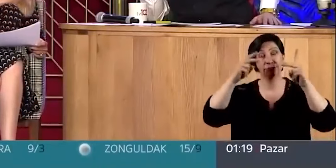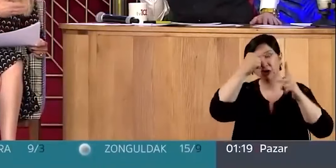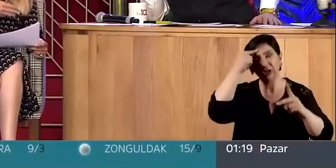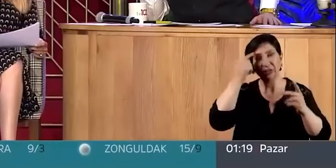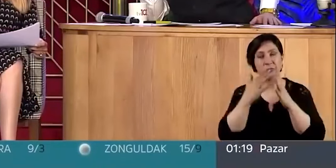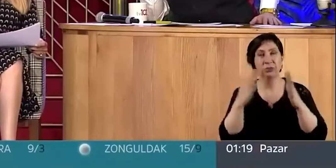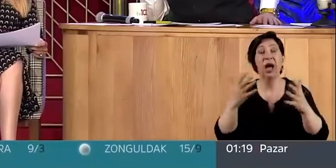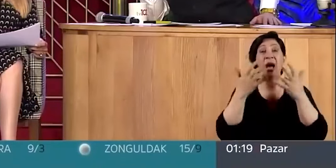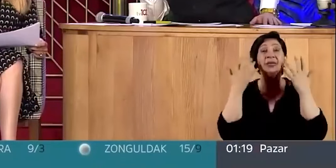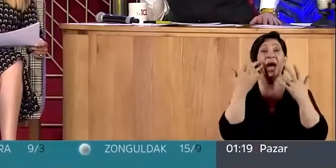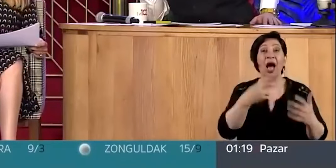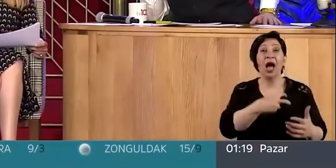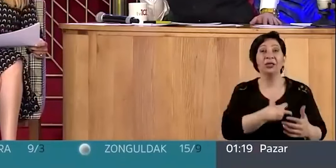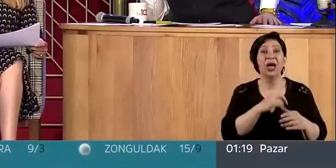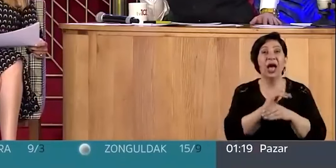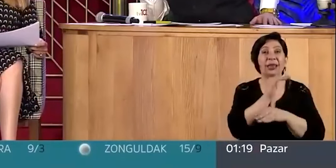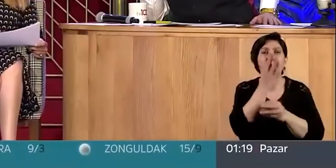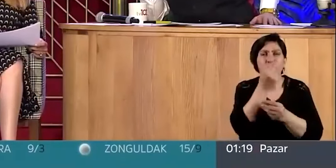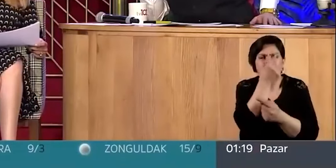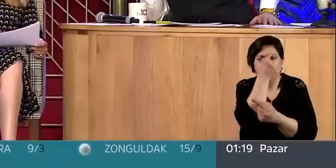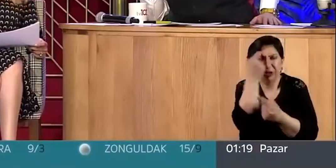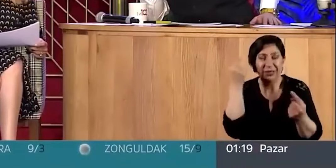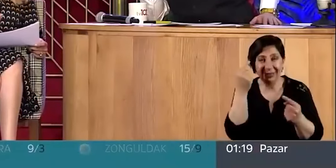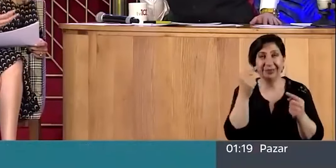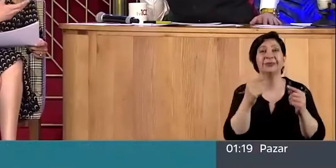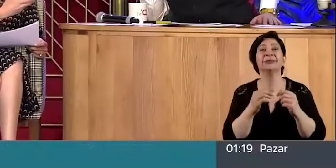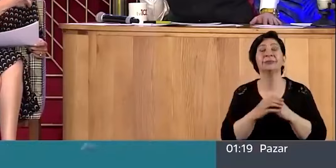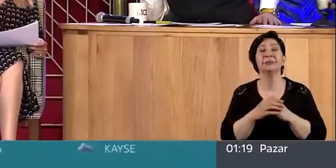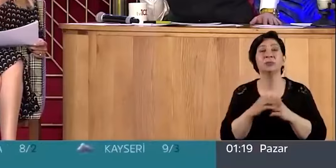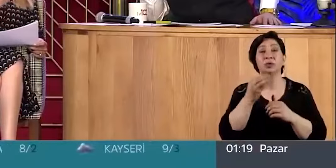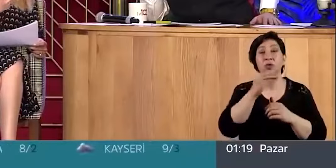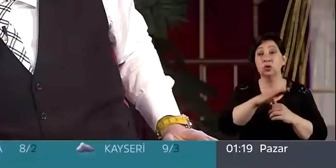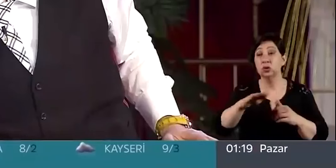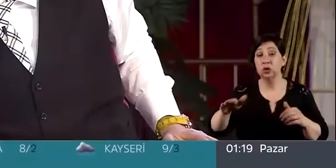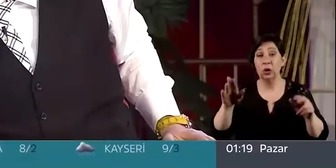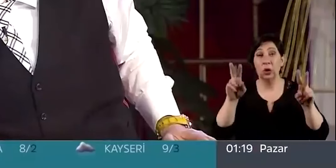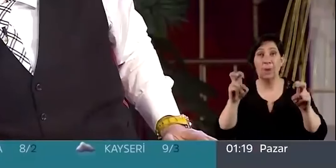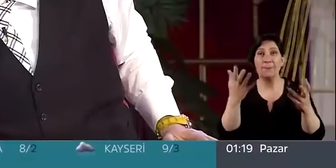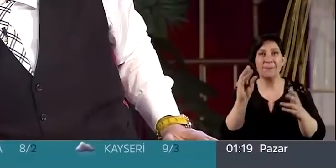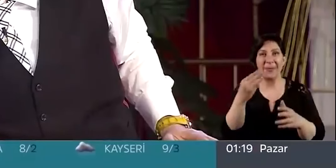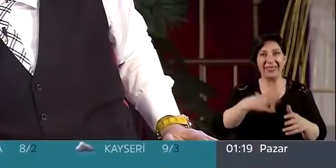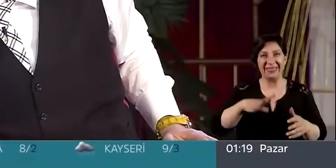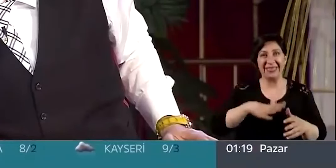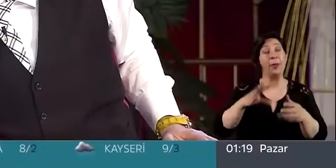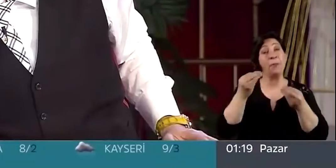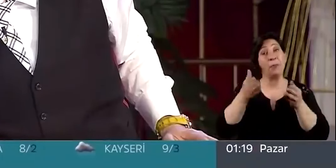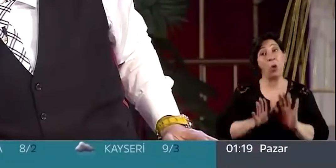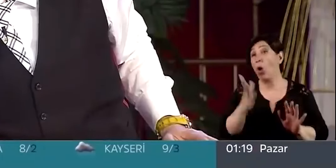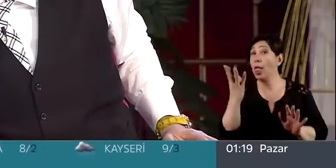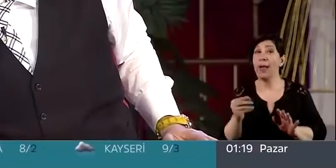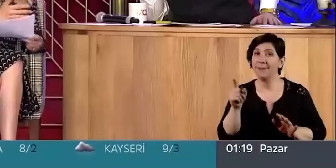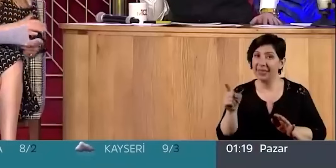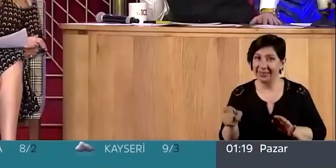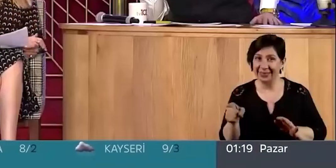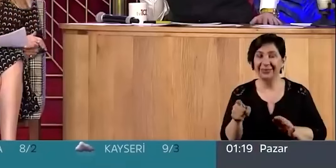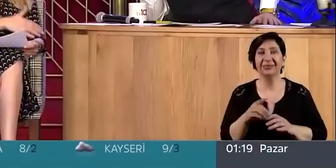şanslı. Aslanlar aşk hayatlarında çok şanslı, aslan ve yükselen aslanlar, çocuklarla ilgili konular. Mesela bebek isteyenler varsa bu sene